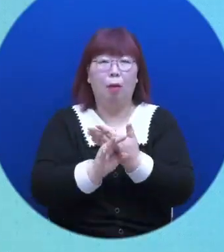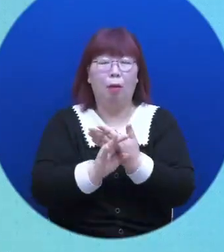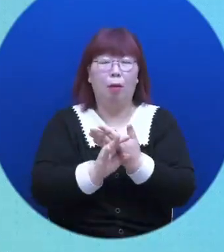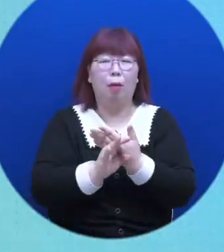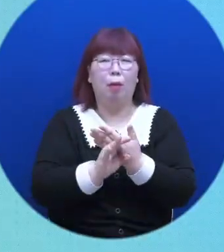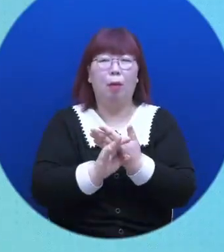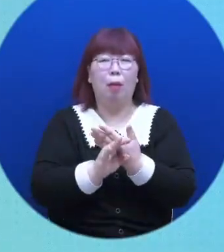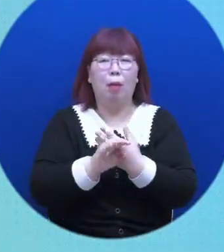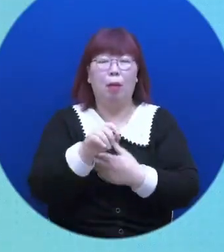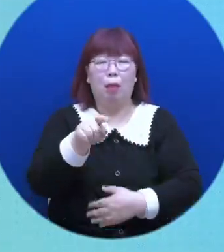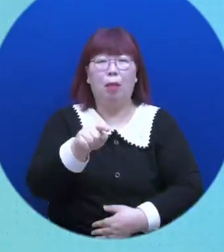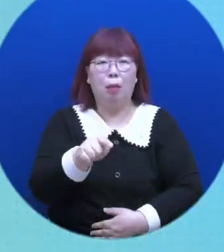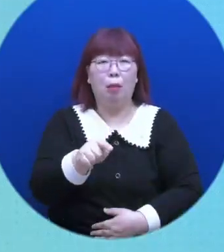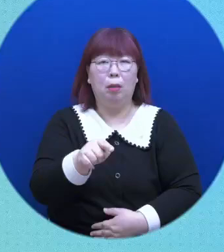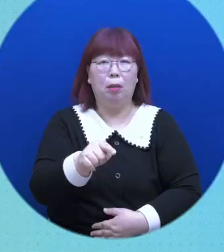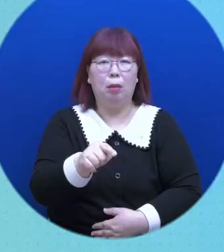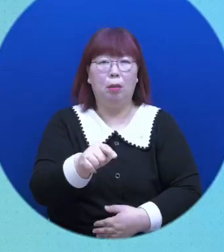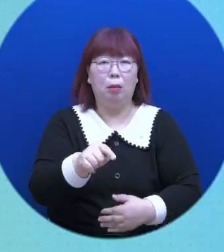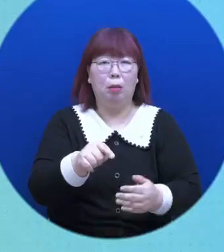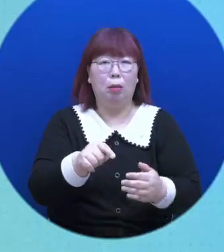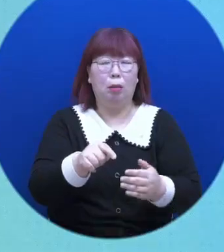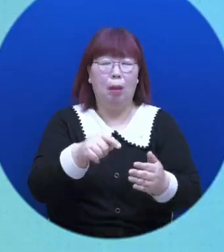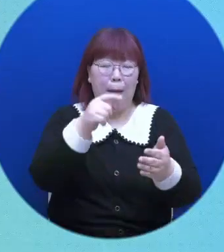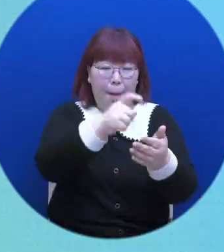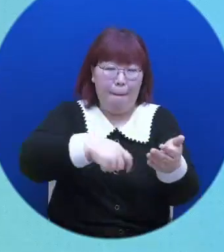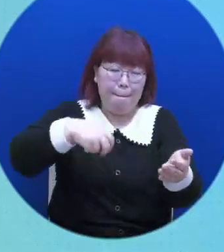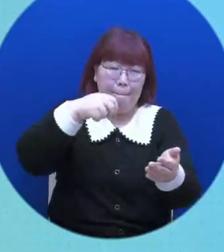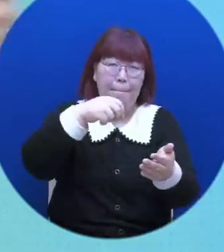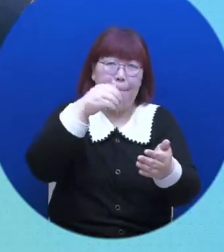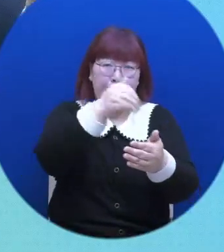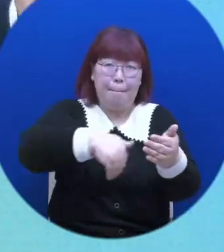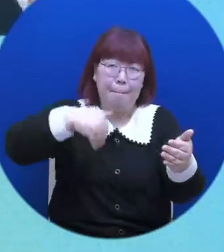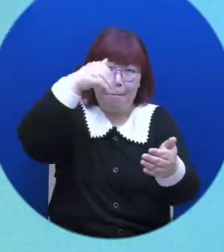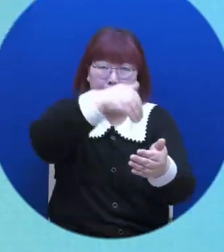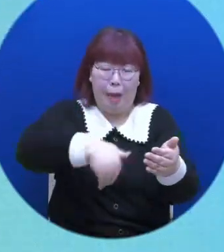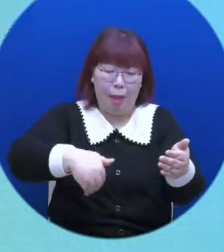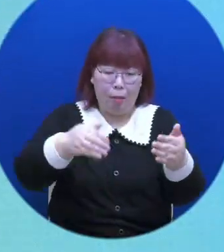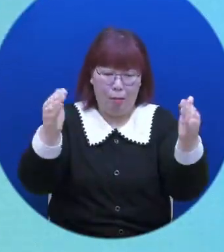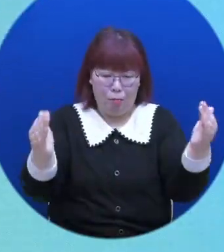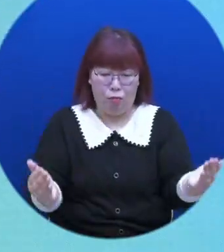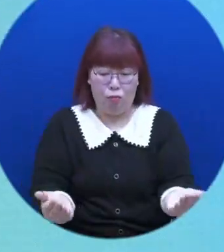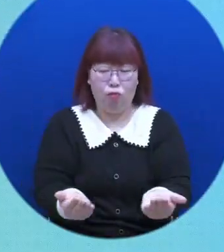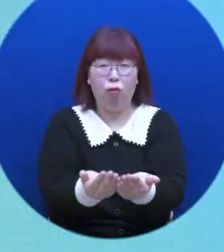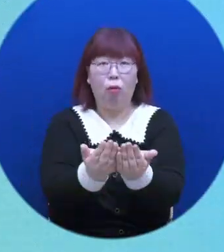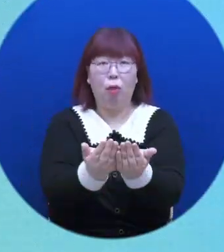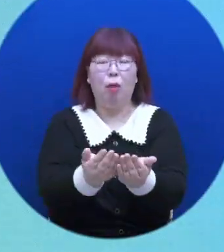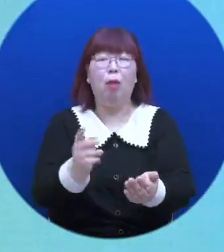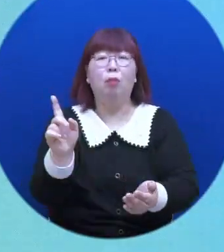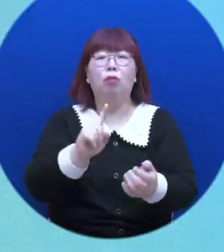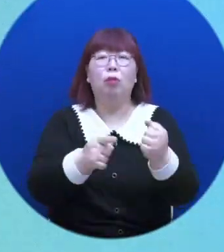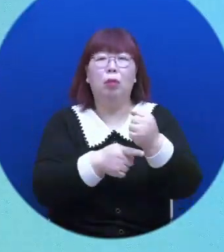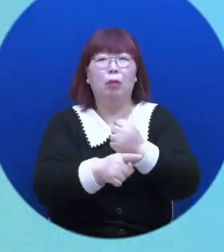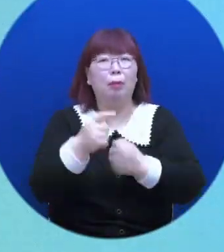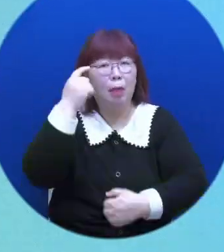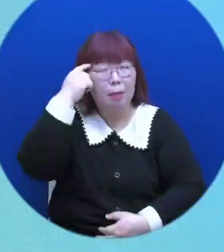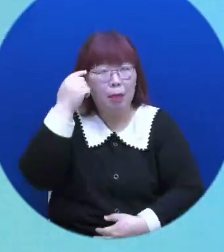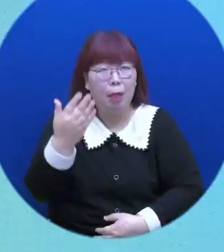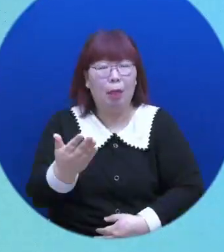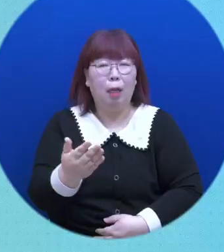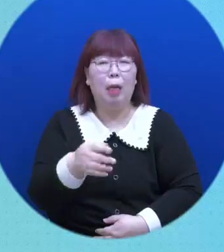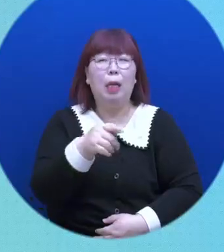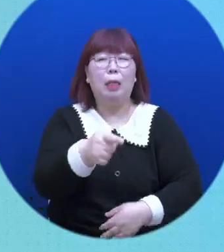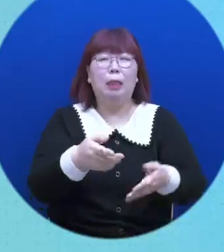파내어 움푹하게 패인 구덩이의 흔적이 무엇이냐라는 거죠. 그것은 그들의